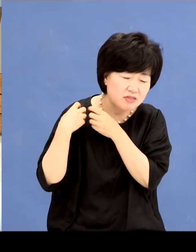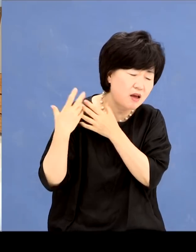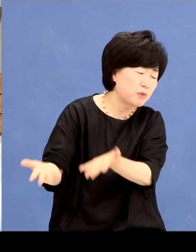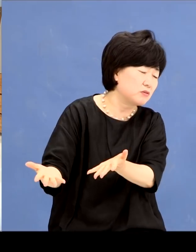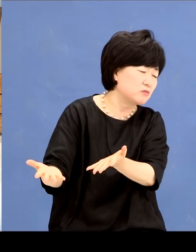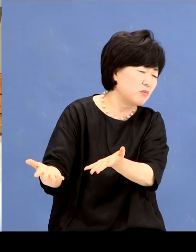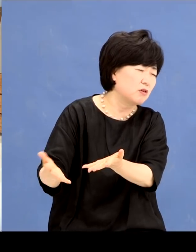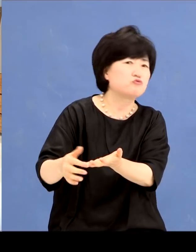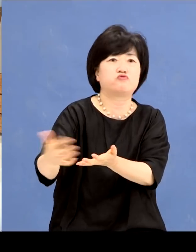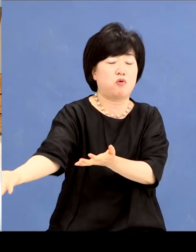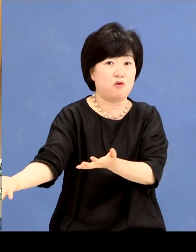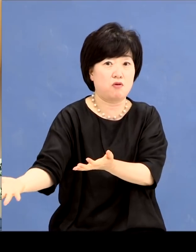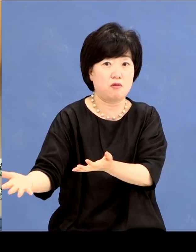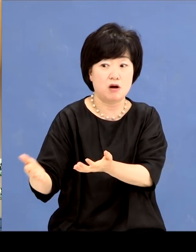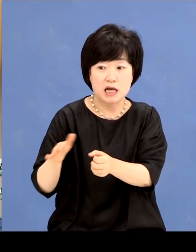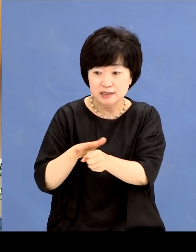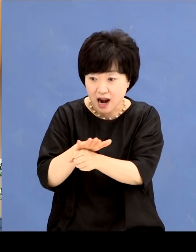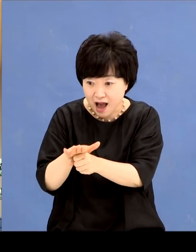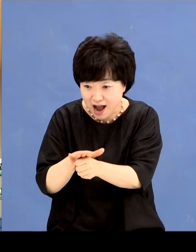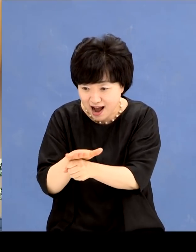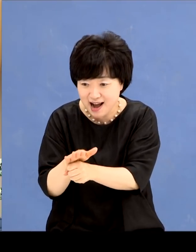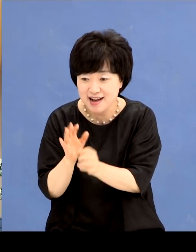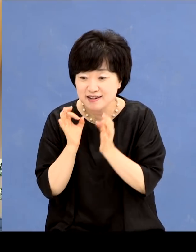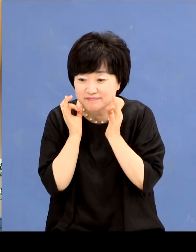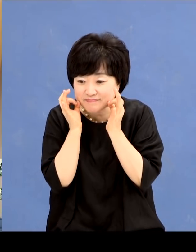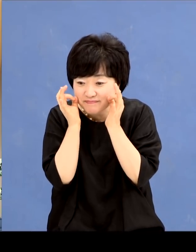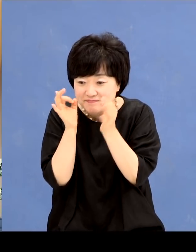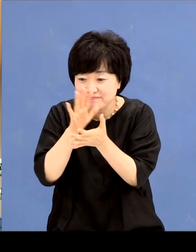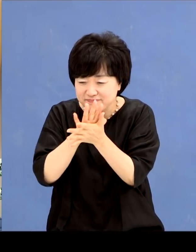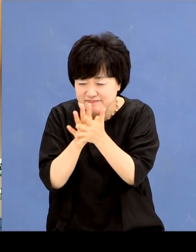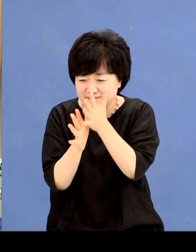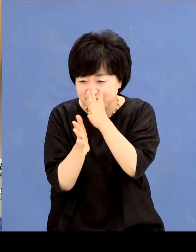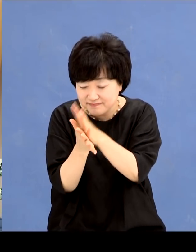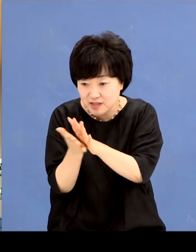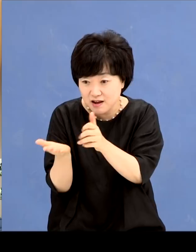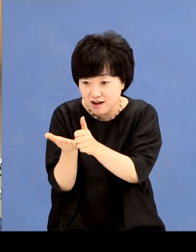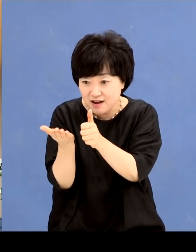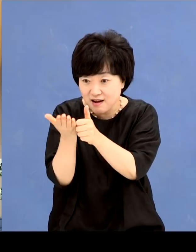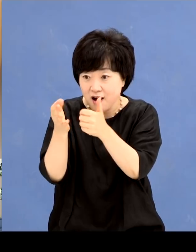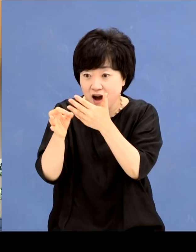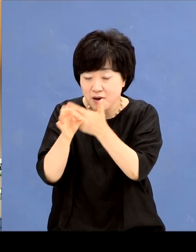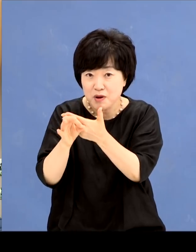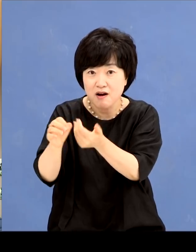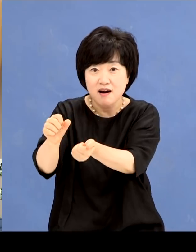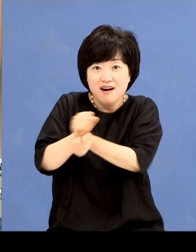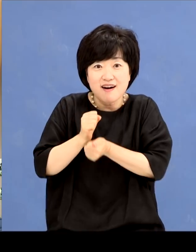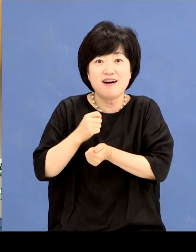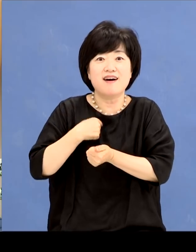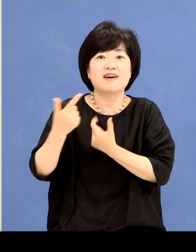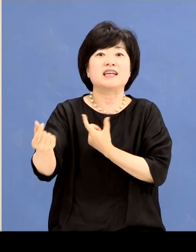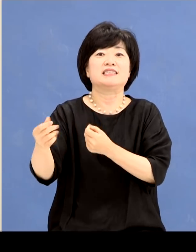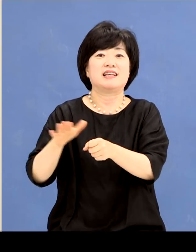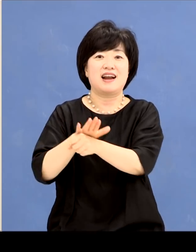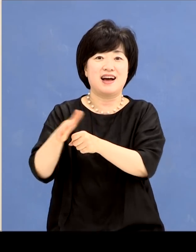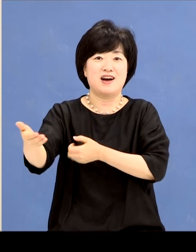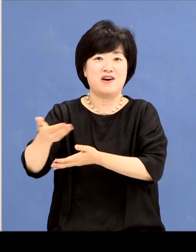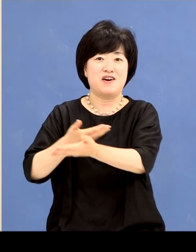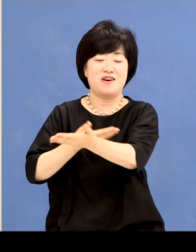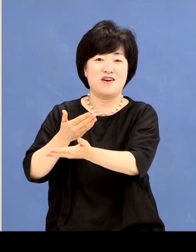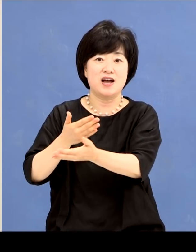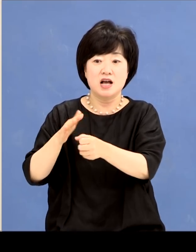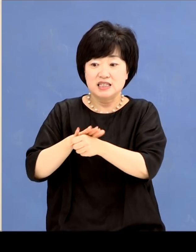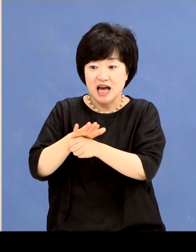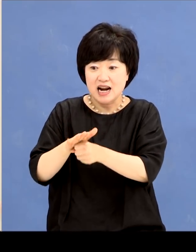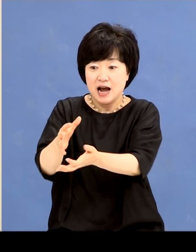죽어요. 맞아요. 네, 그러니까 네. 사랑을 부어줘야 돼요. 맞아요. 그래서 제가 논문을 찾아봤어요. 이게 사실인가? 네. 그랬더니 맞다고 하죠. 사랑을 받을